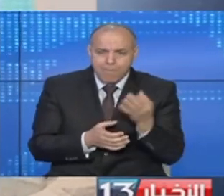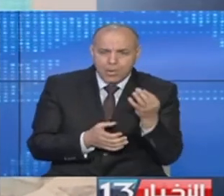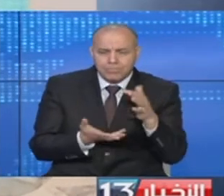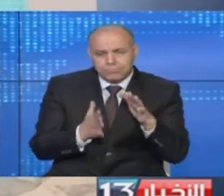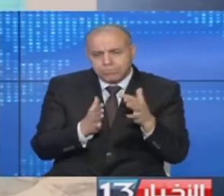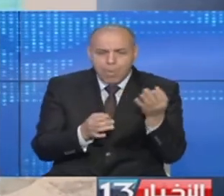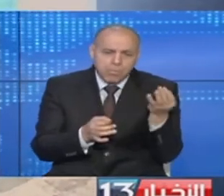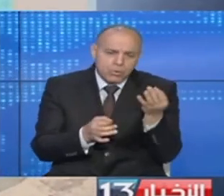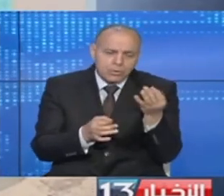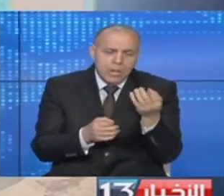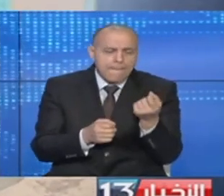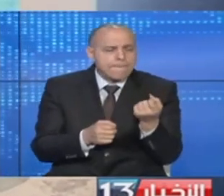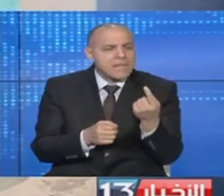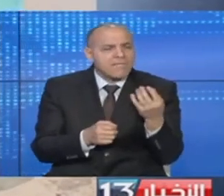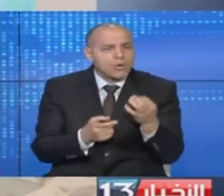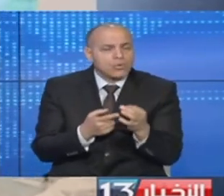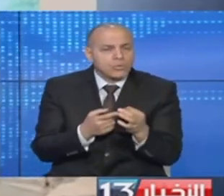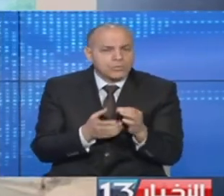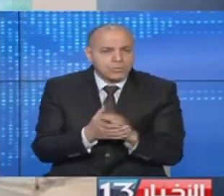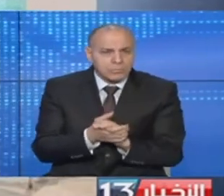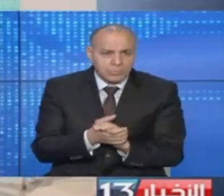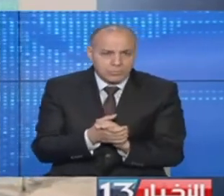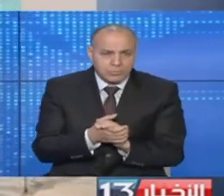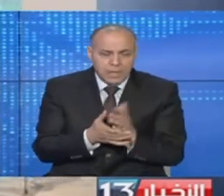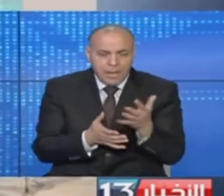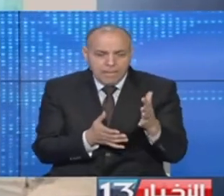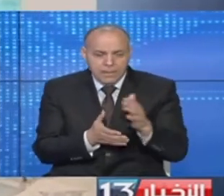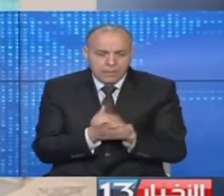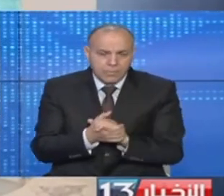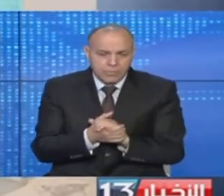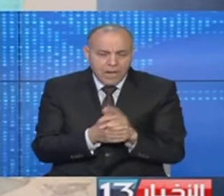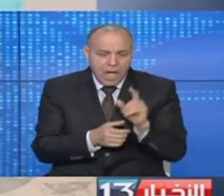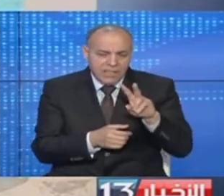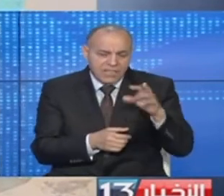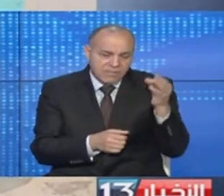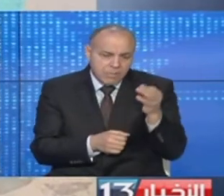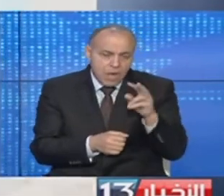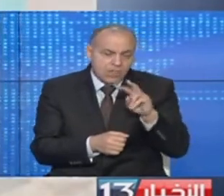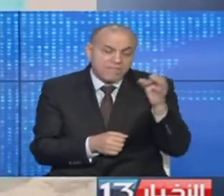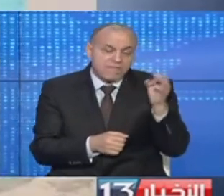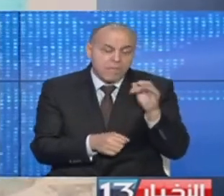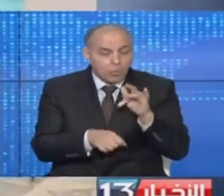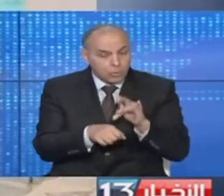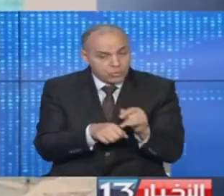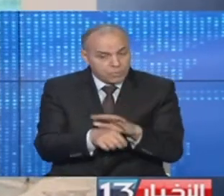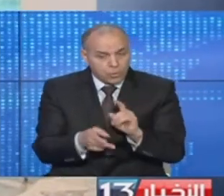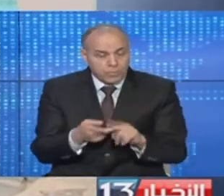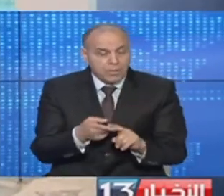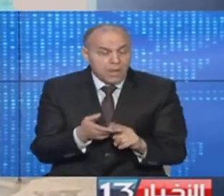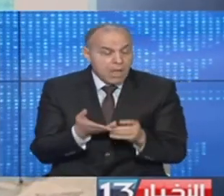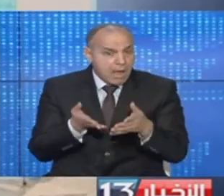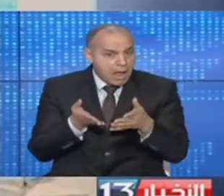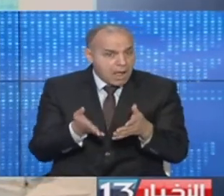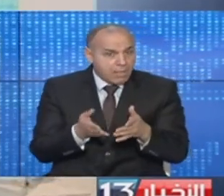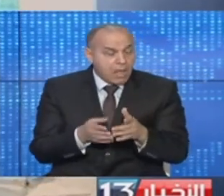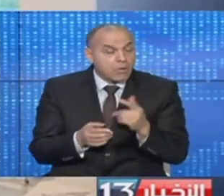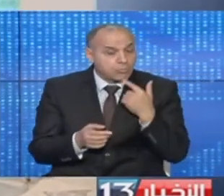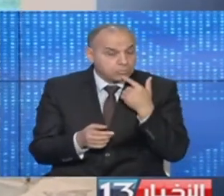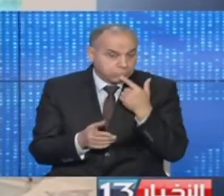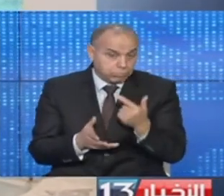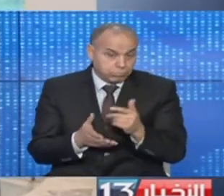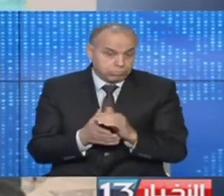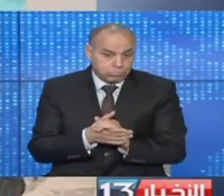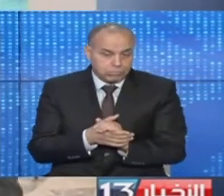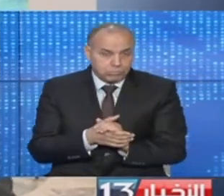أما النسبة المئوية بالنسبة للإصابات لقيناها تتراوح ما بين 12% و20%، وهذا يخلينا بالحق